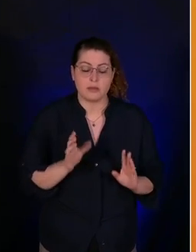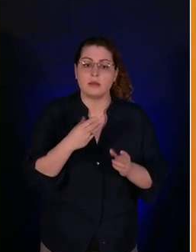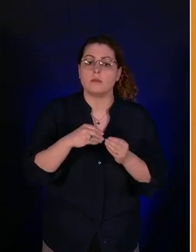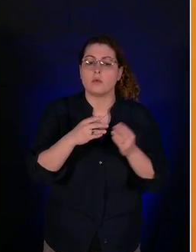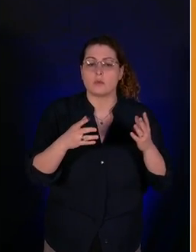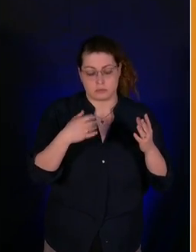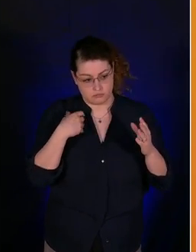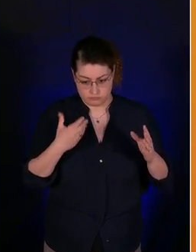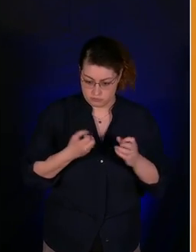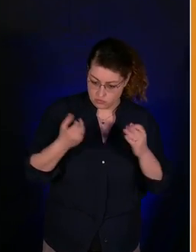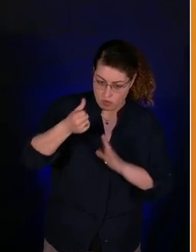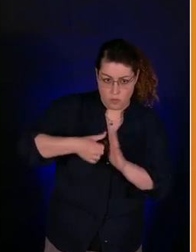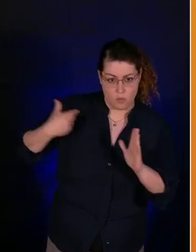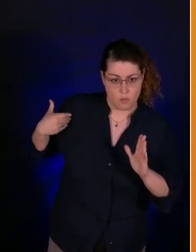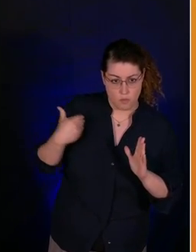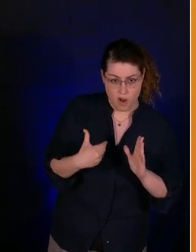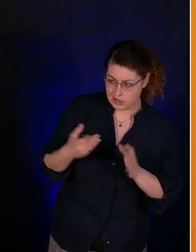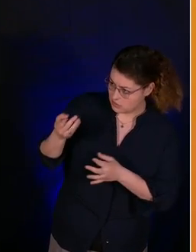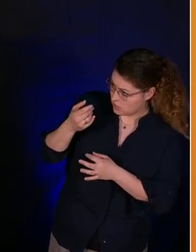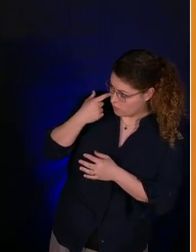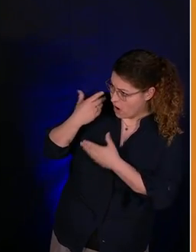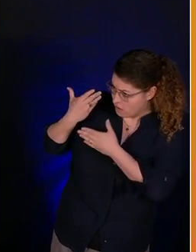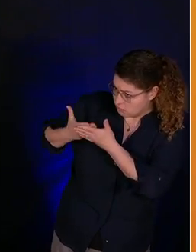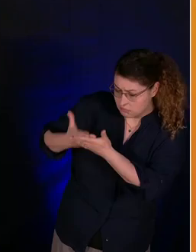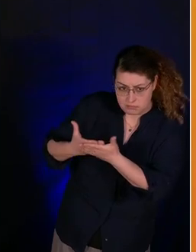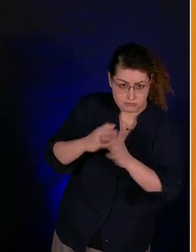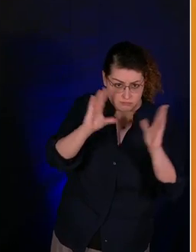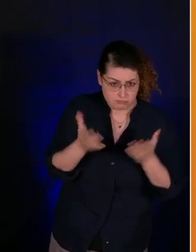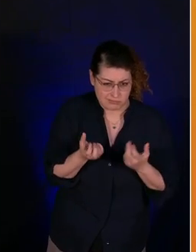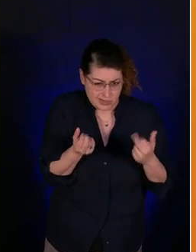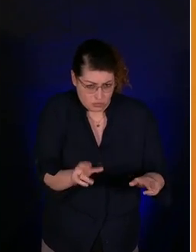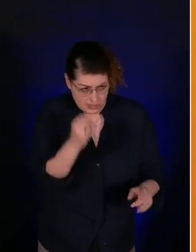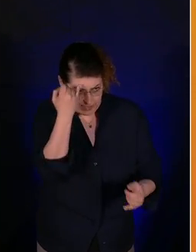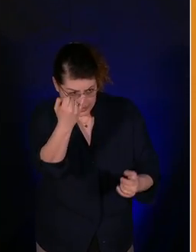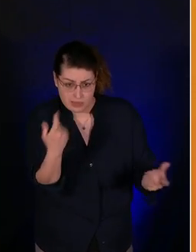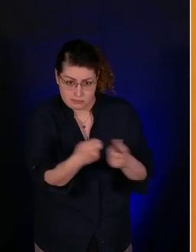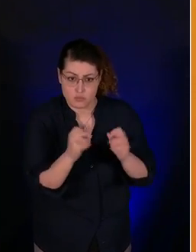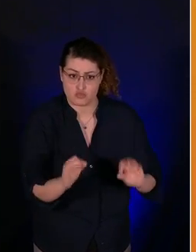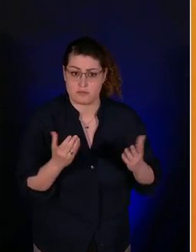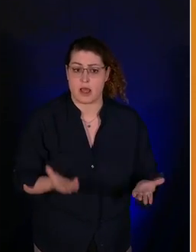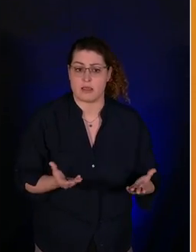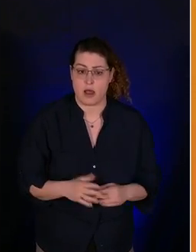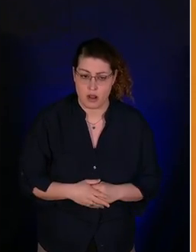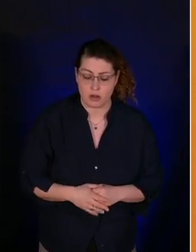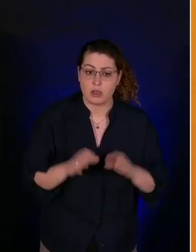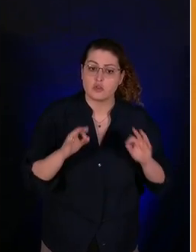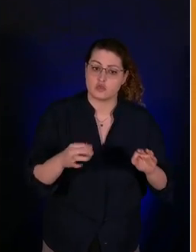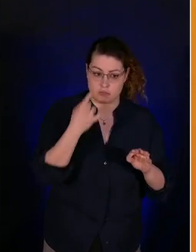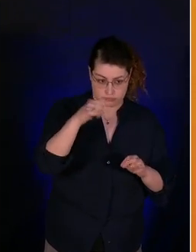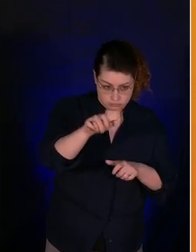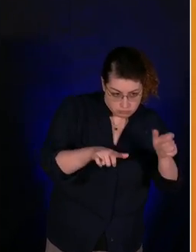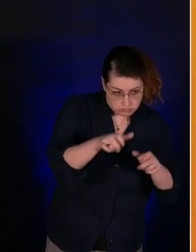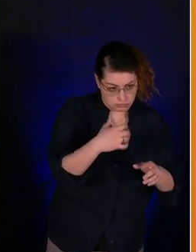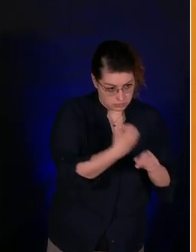revendicative de ces derniers mois nous le confirme. Notre démarche syndicale s'appuie sur notre rapport aux travailleuses et